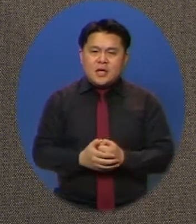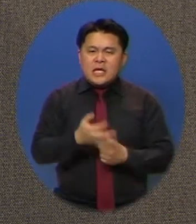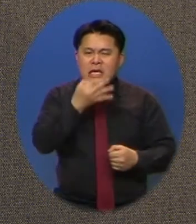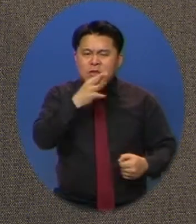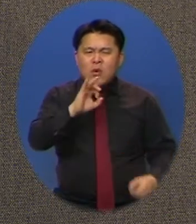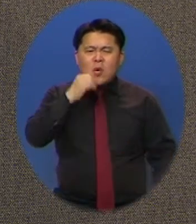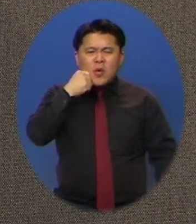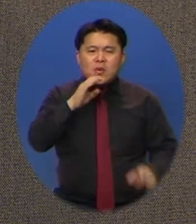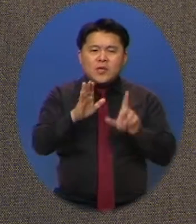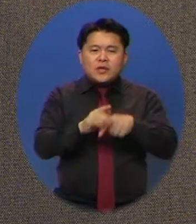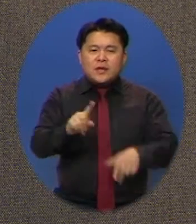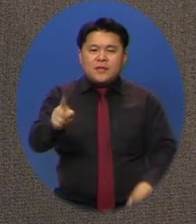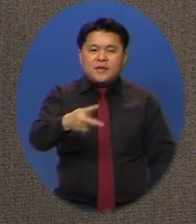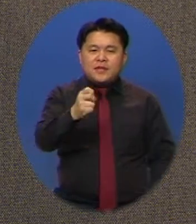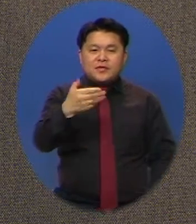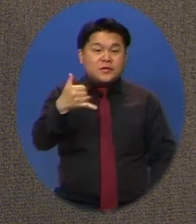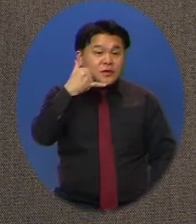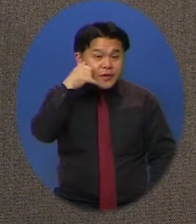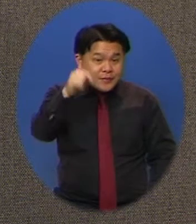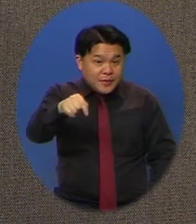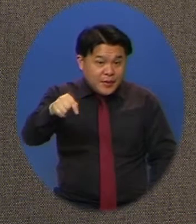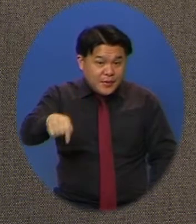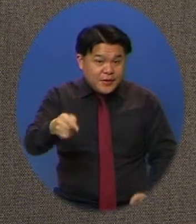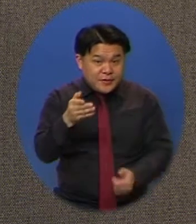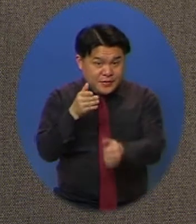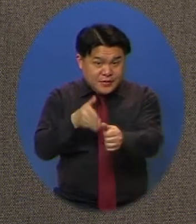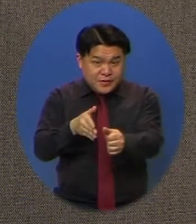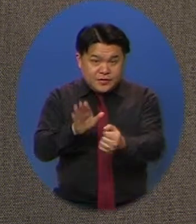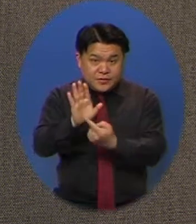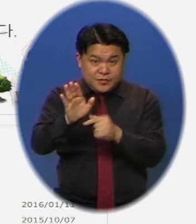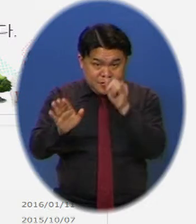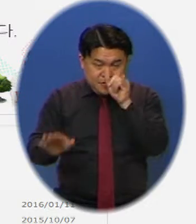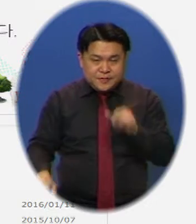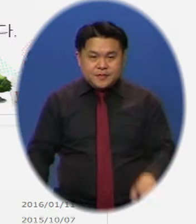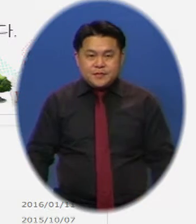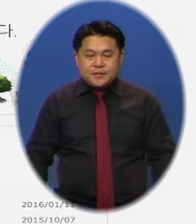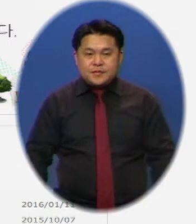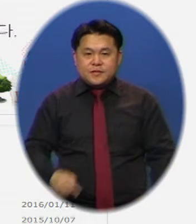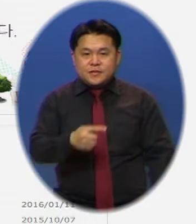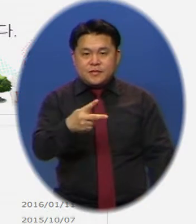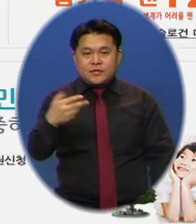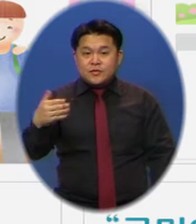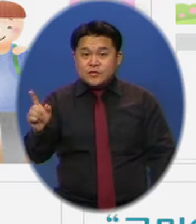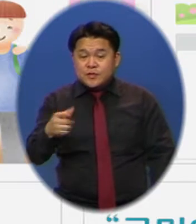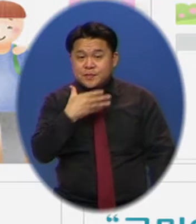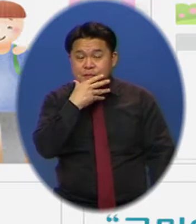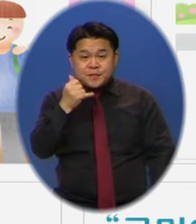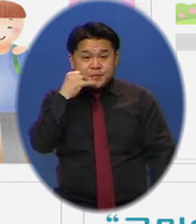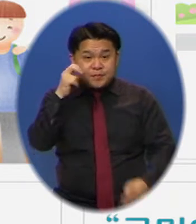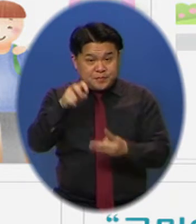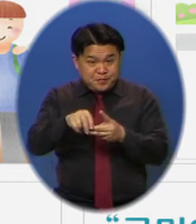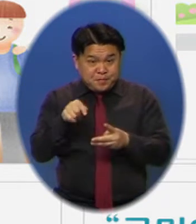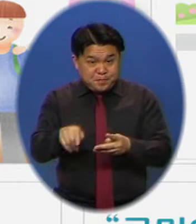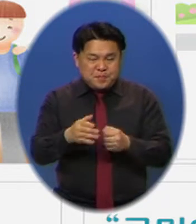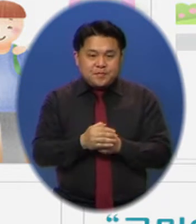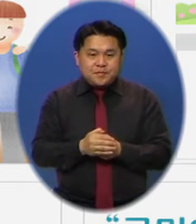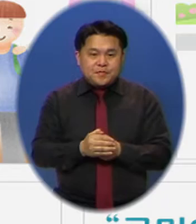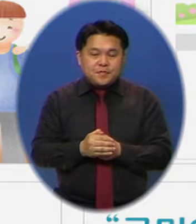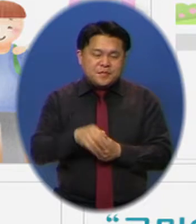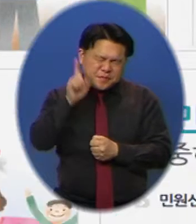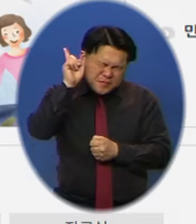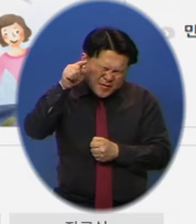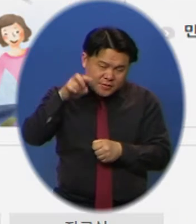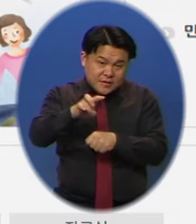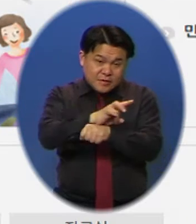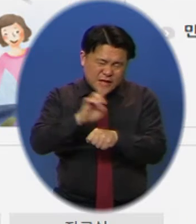우리가 힘겨울 때는 129를 누르십시오 합니다. 119가 복지 콜센터입니다.